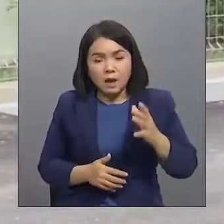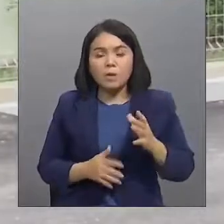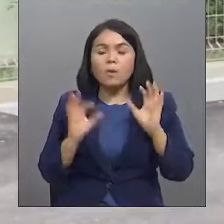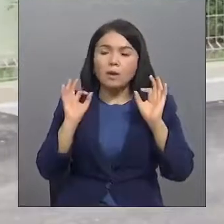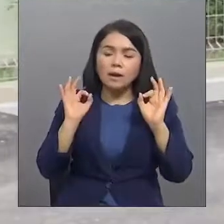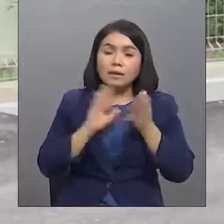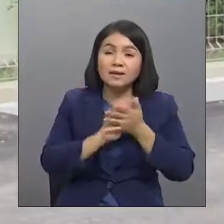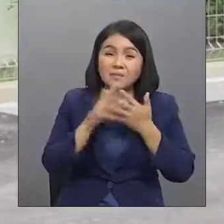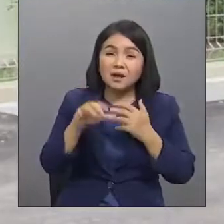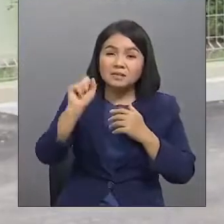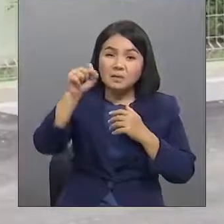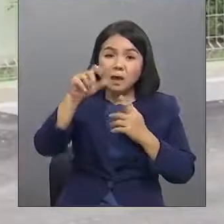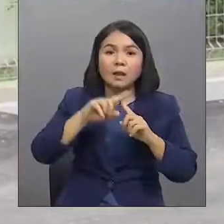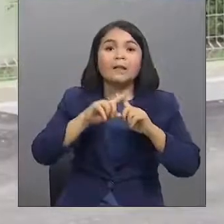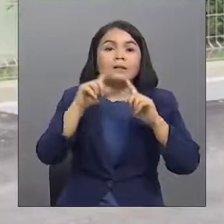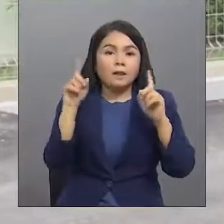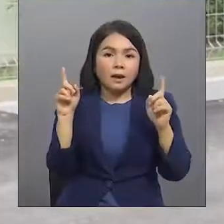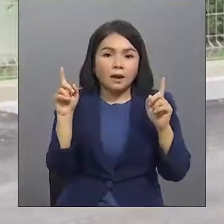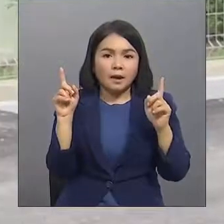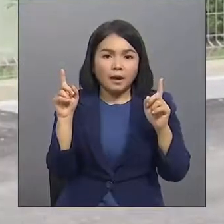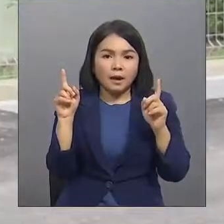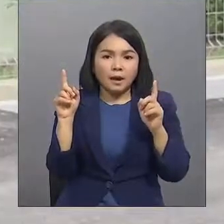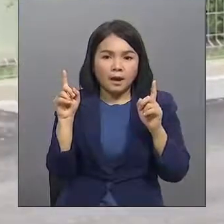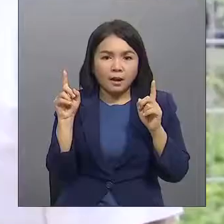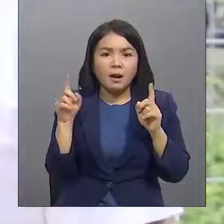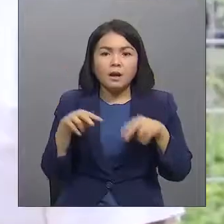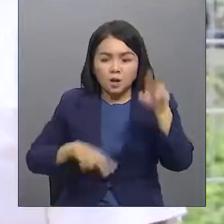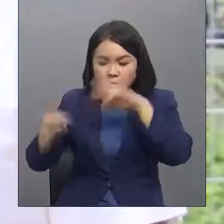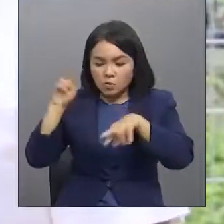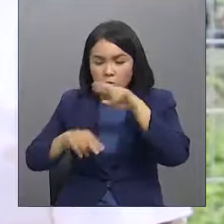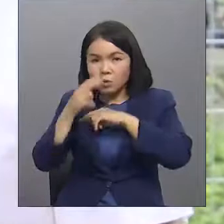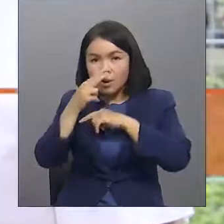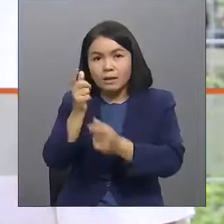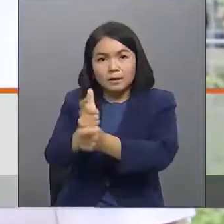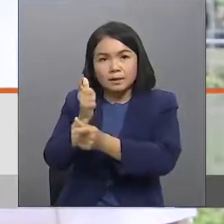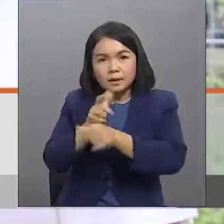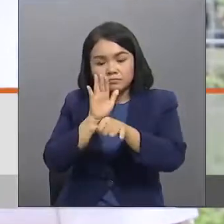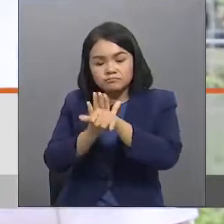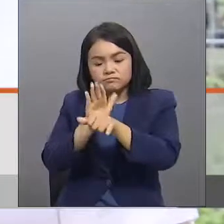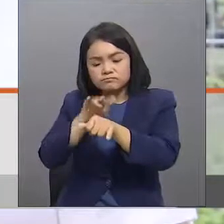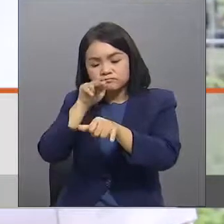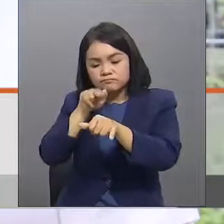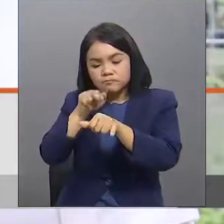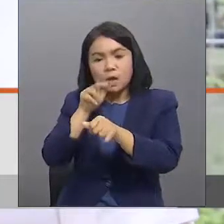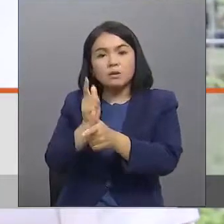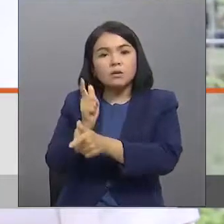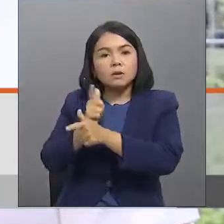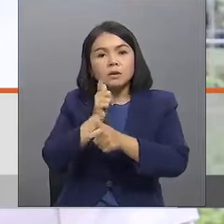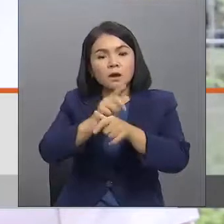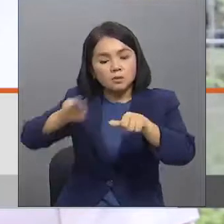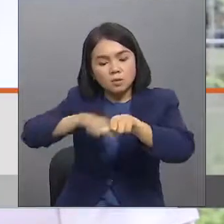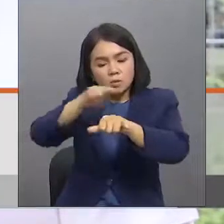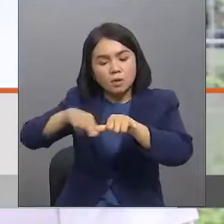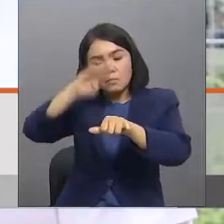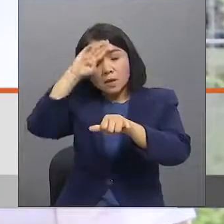ต่ว่าที่บ้านที่รับหมาเข้ามาจะยังไม่จบเราจะยังดูแลกันทุกตัวก็จะมีสิทธิ์ป่ว